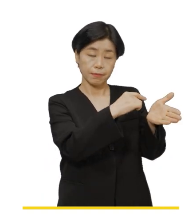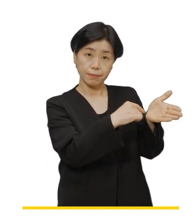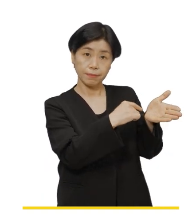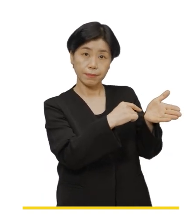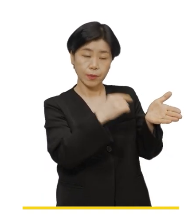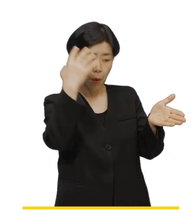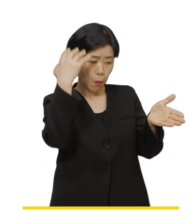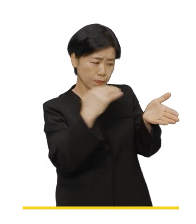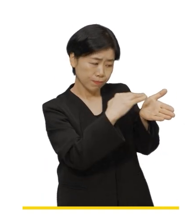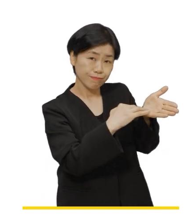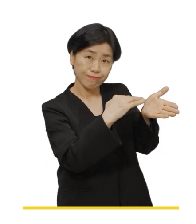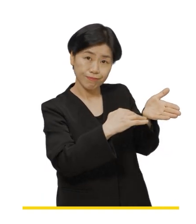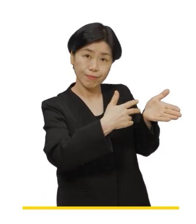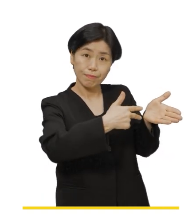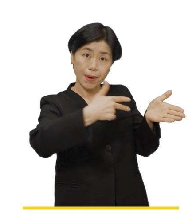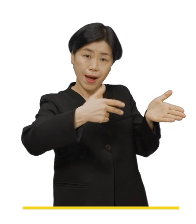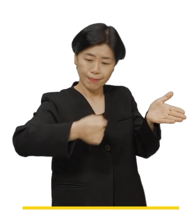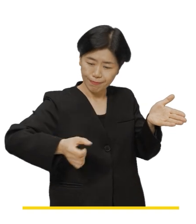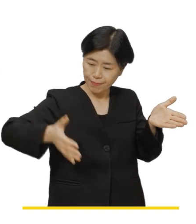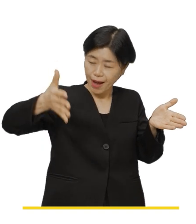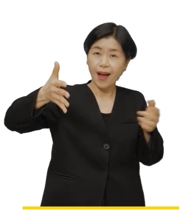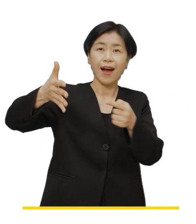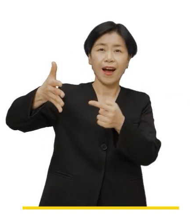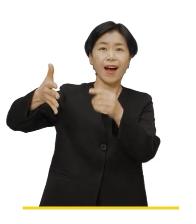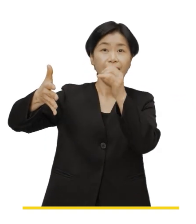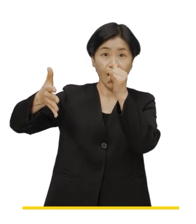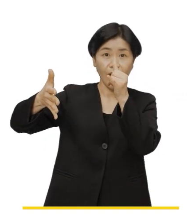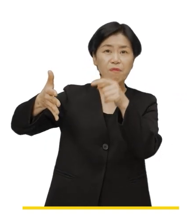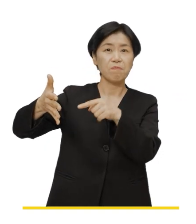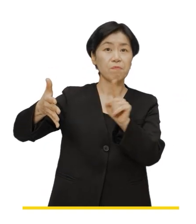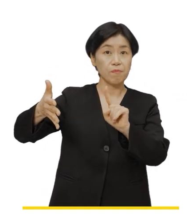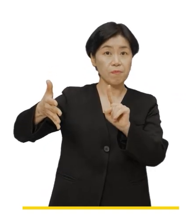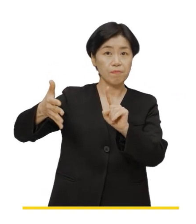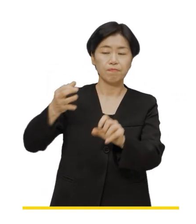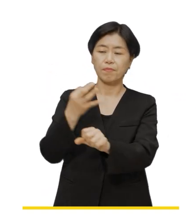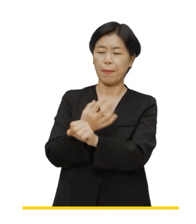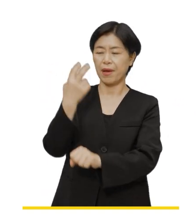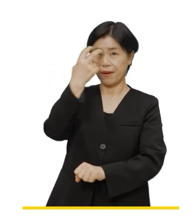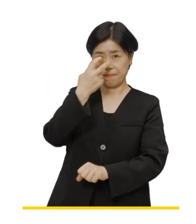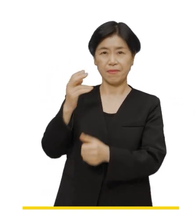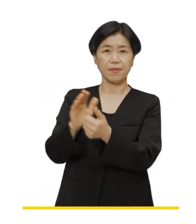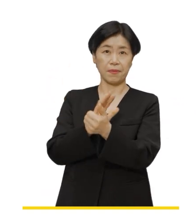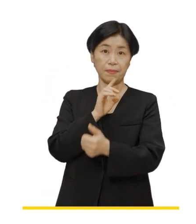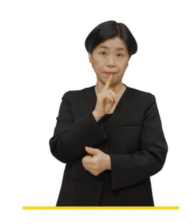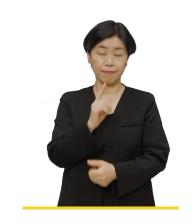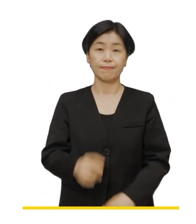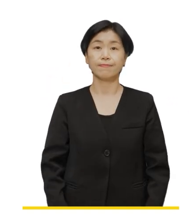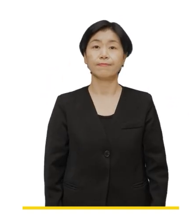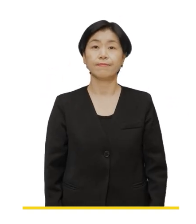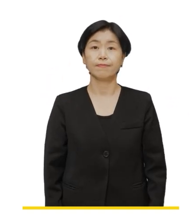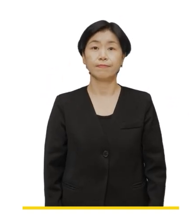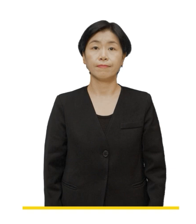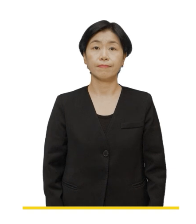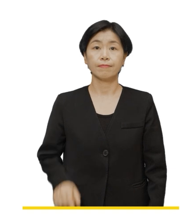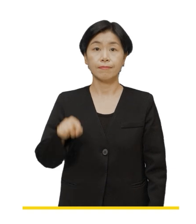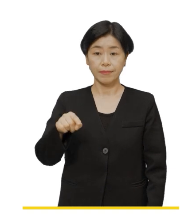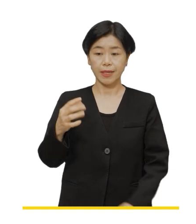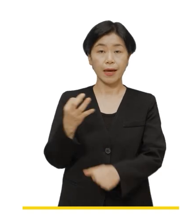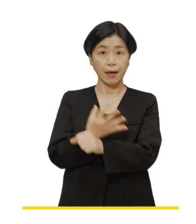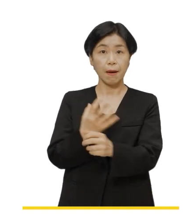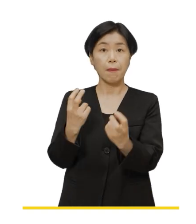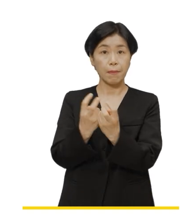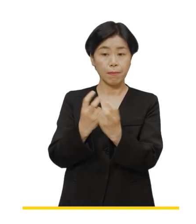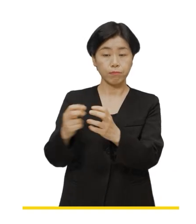찍어서 안전정보를 쉽게 확인하는 것을 간편검색 서비스라고 해요. 간편검색